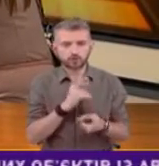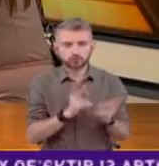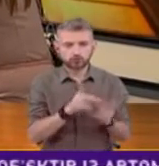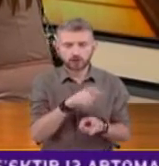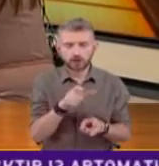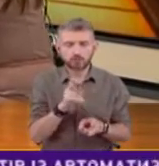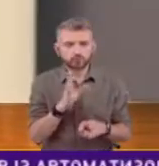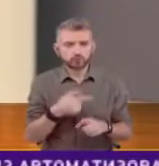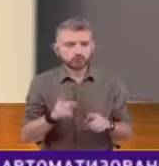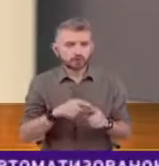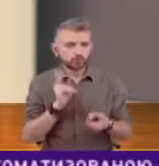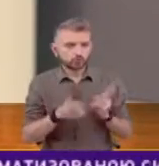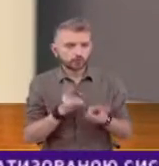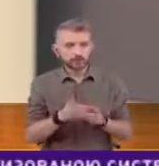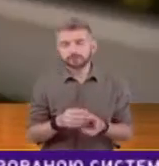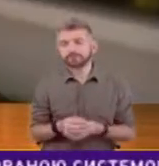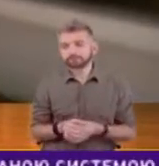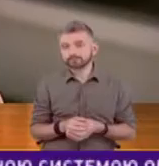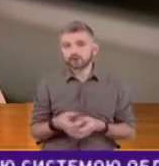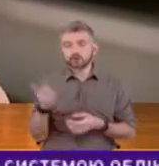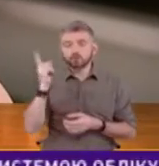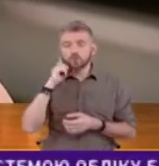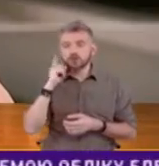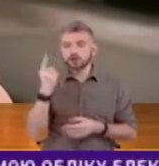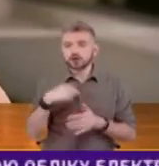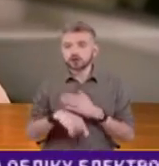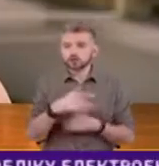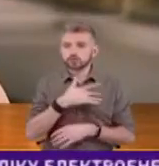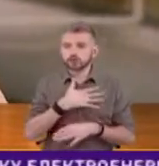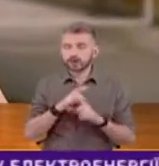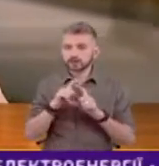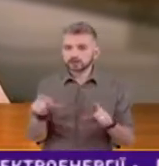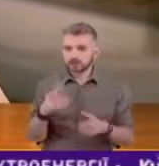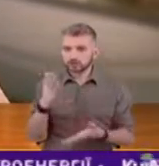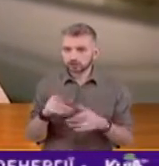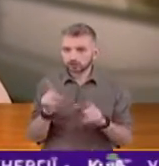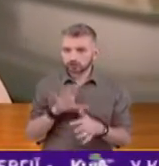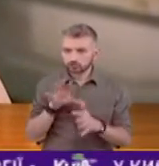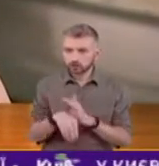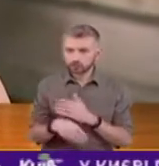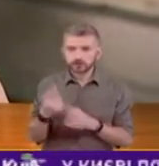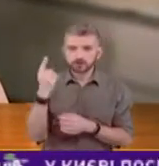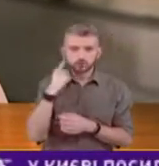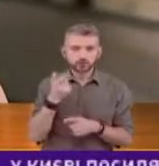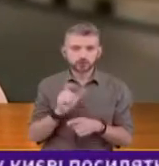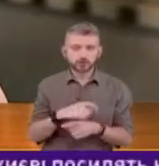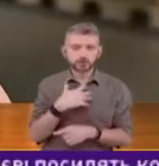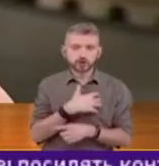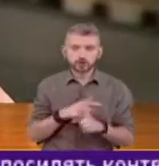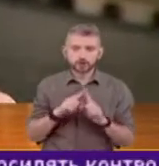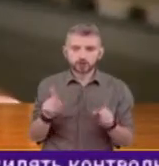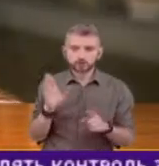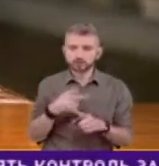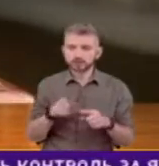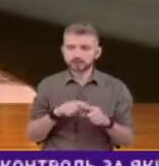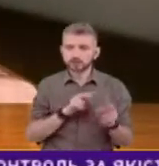які будуть це готувати. Так, почули. Тобто приватні заклади, можливо, також долучаться. Почули дуже важливий нюанс, будемо за